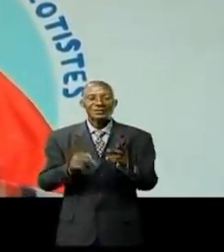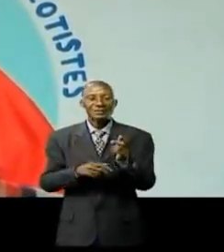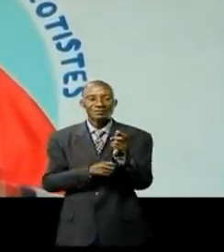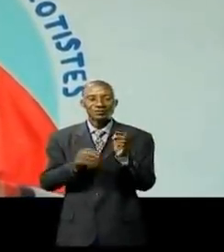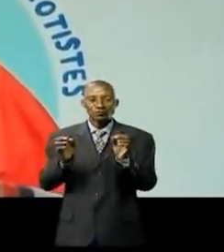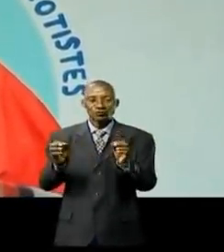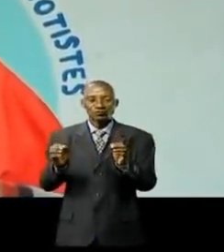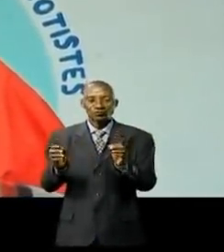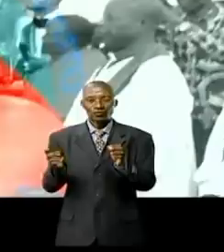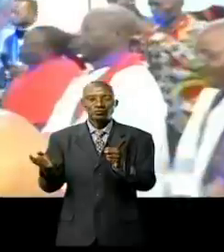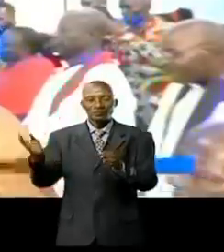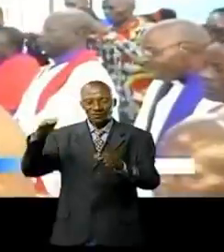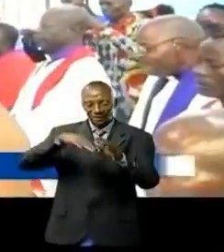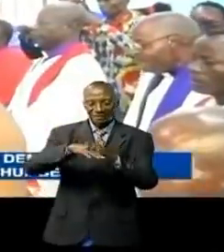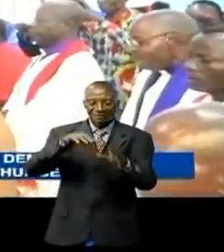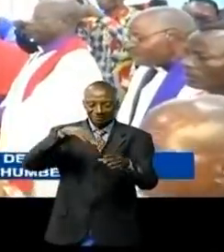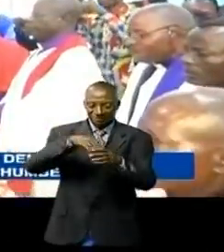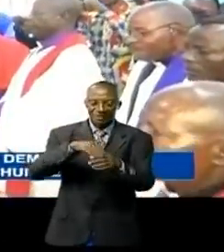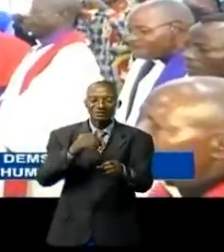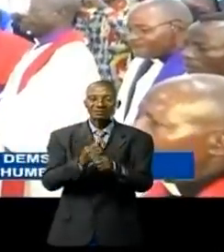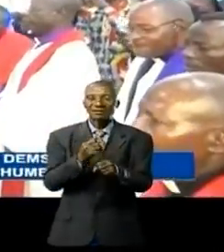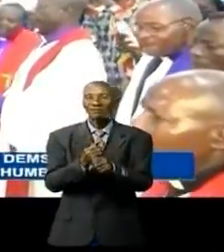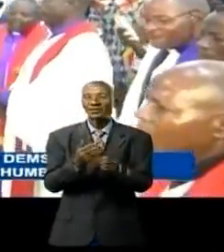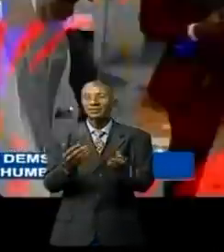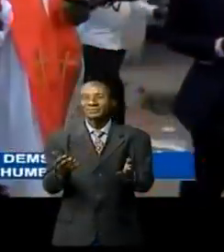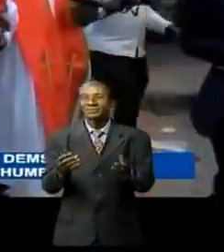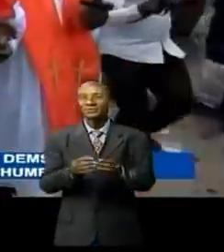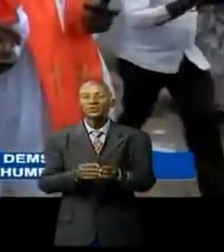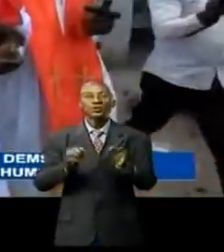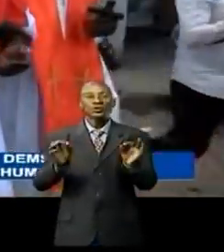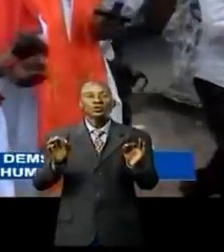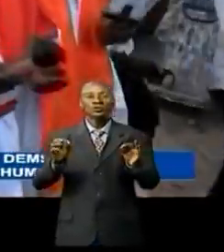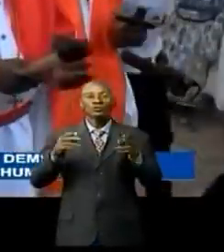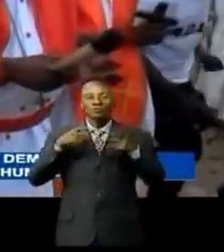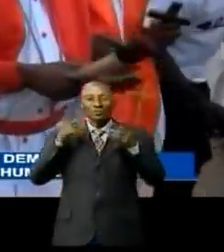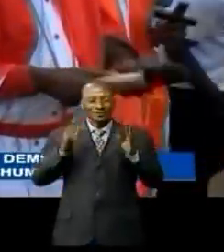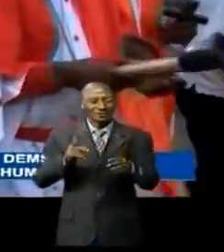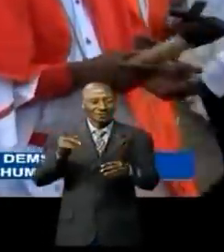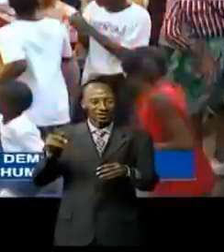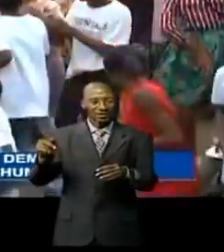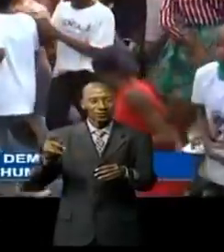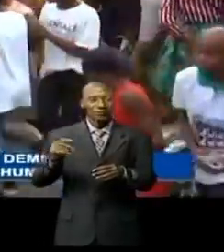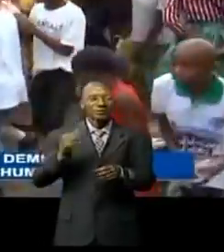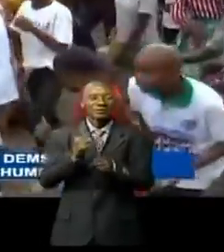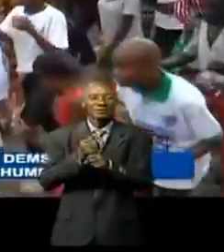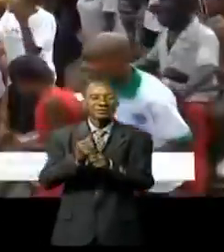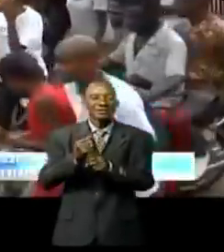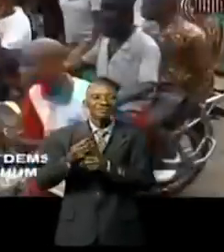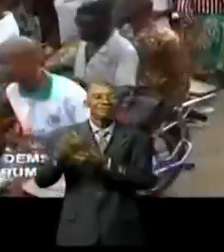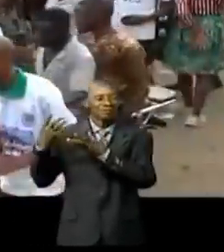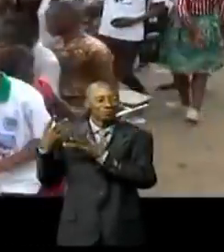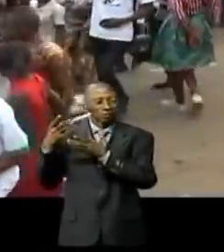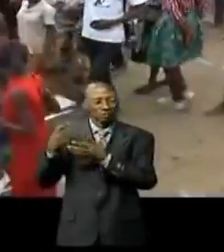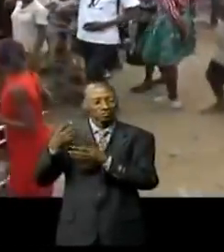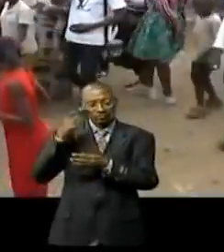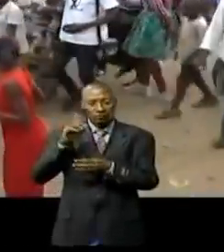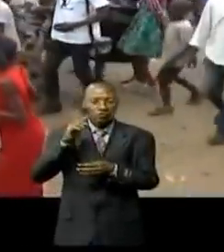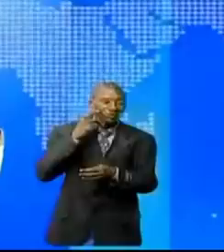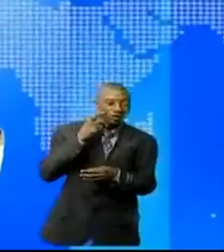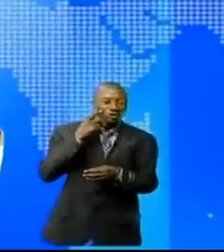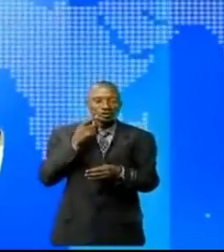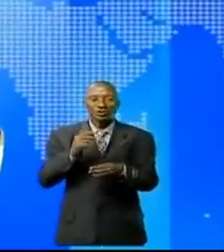partout à travers le monde. Ces nouveaux hommes de Dieu ont la lourde tâche de ramener plusieurs brebis égarées au service de